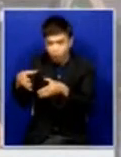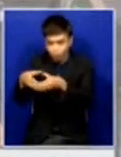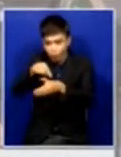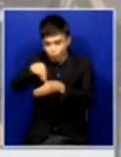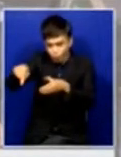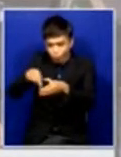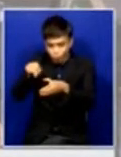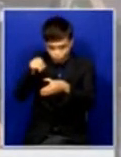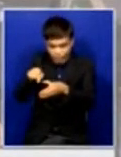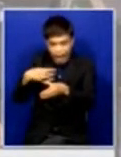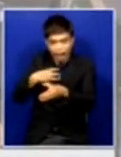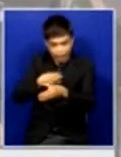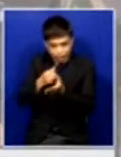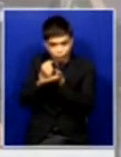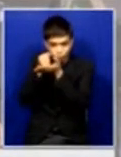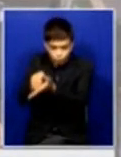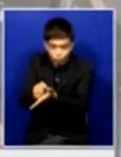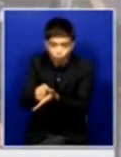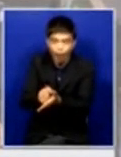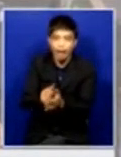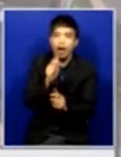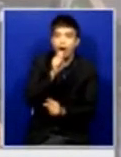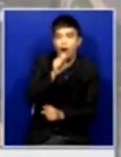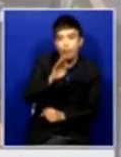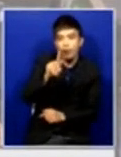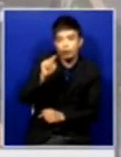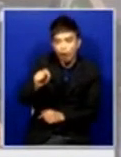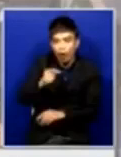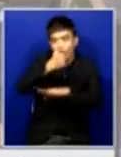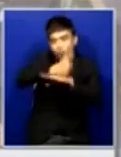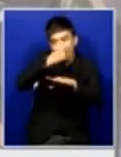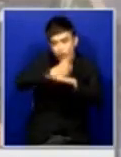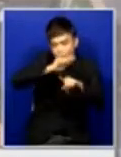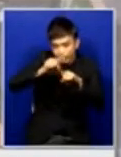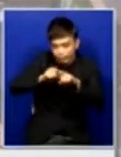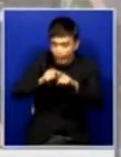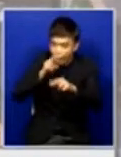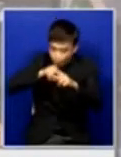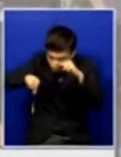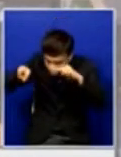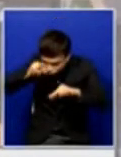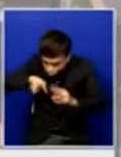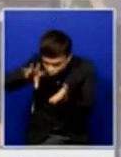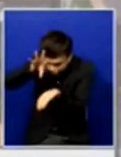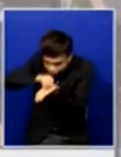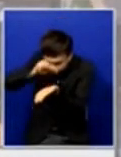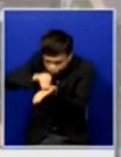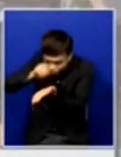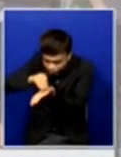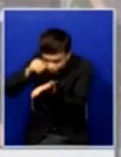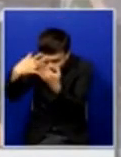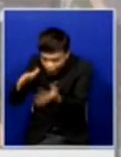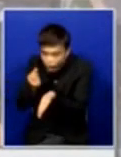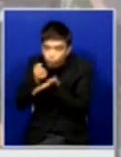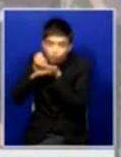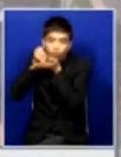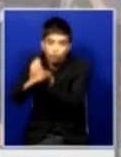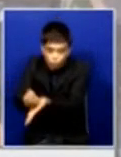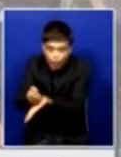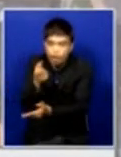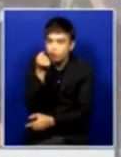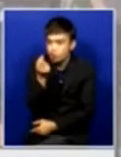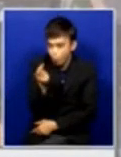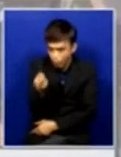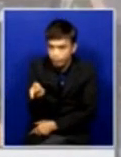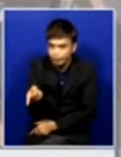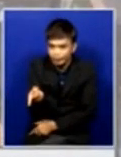องค์กรปกครองส่วนท้องถิ่นหรือกำนันผู้ใหญ่บ้านลงไปสำรวจแล้วก็รับคนกลุ่มนี้เข้ามาสู่กระบวนการเยียวยาอย่างเร่งด่วนครับท่านประธานครับเรื่องที่3เรื่